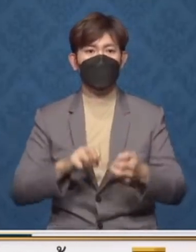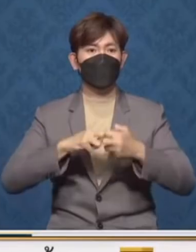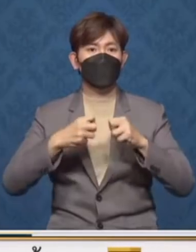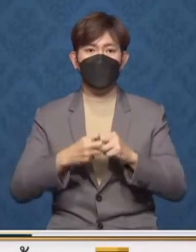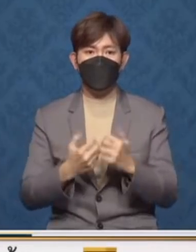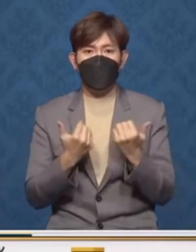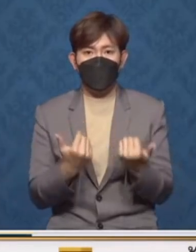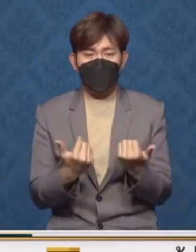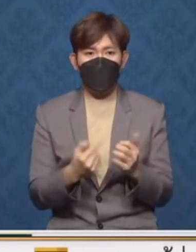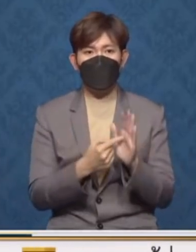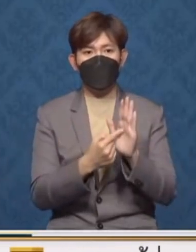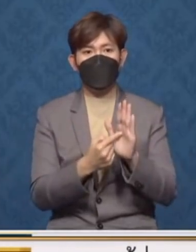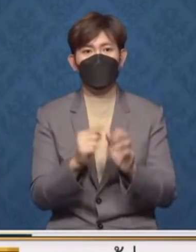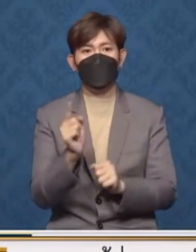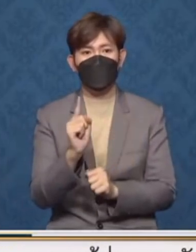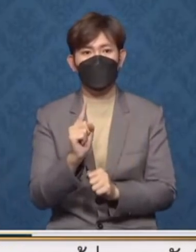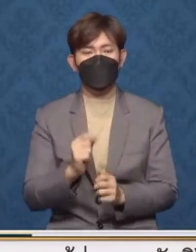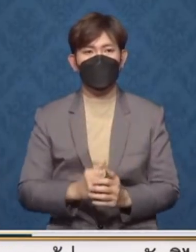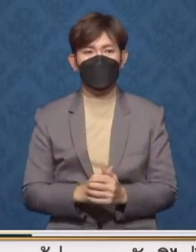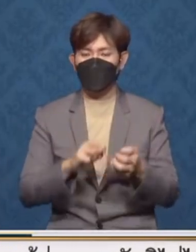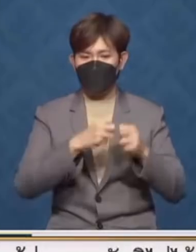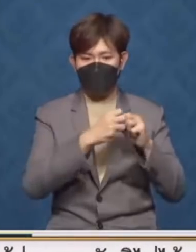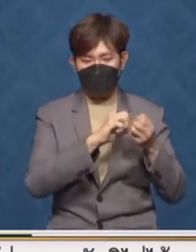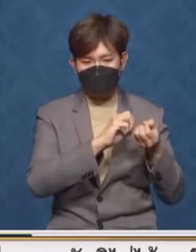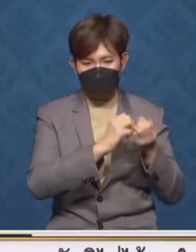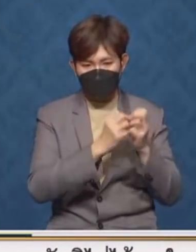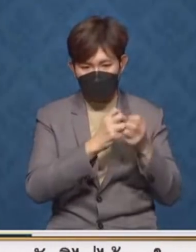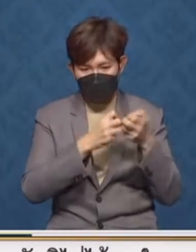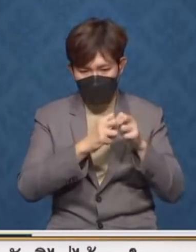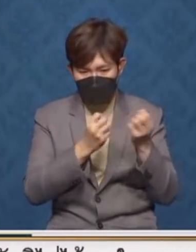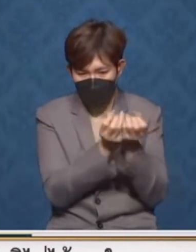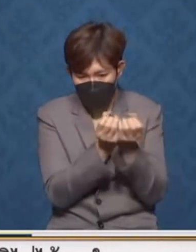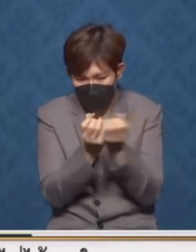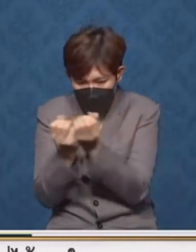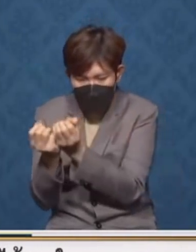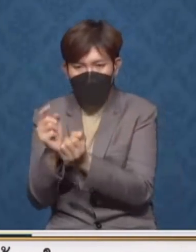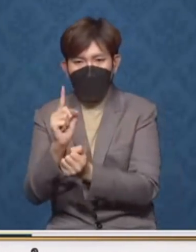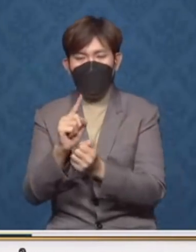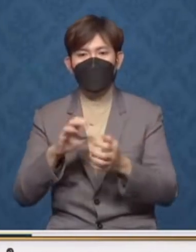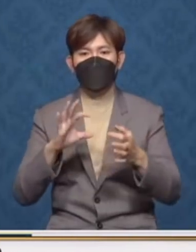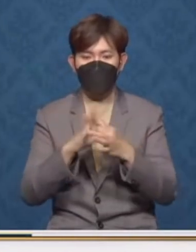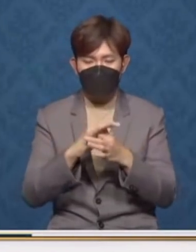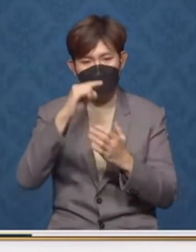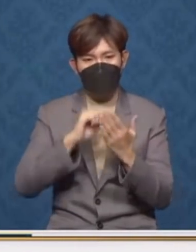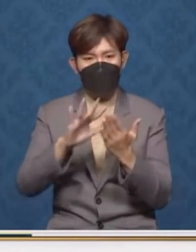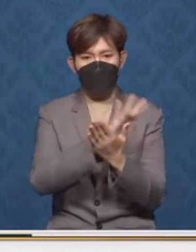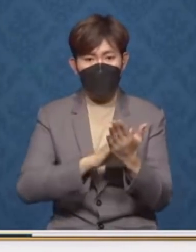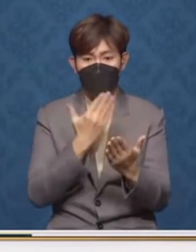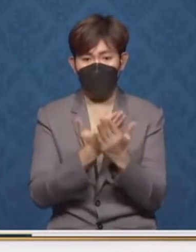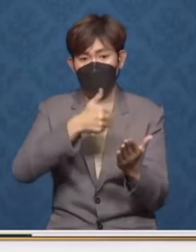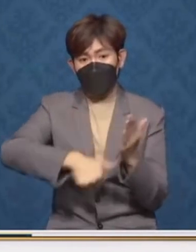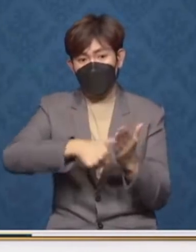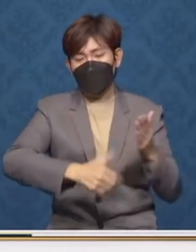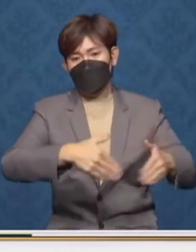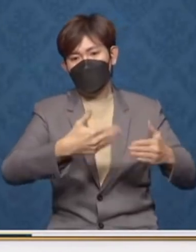หายแบบนี้ค่ะเป็นแบบ Dominoส่งผลต่อการจัดเก็บรายได้ของประเทศภาษีที่เป็นรายได้เข้าสู่คลังต้องหาย